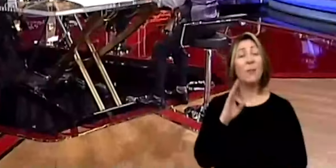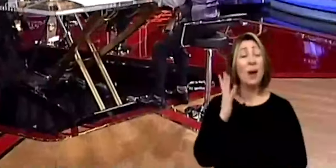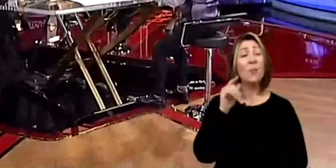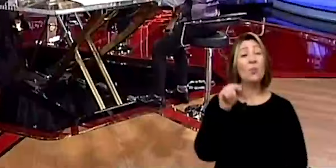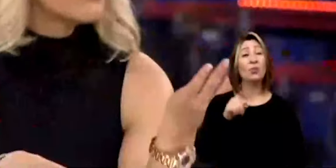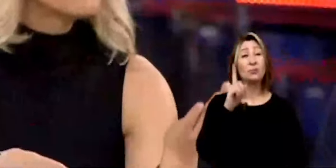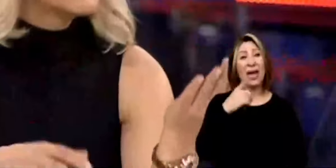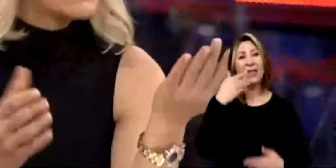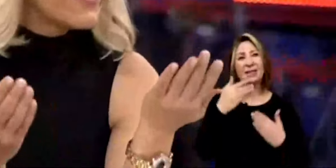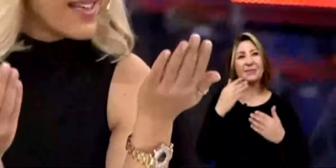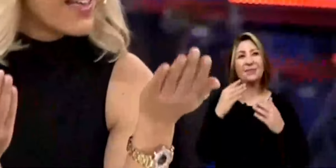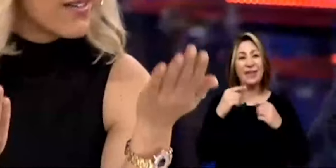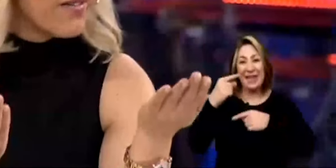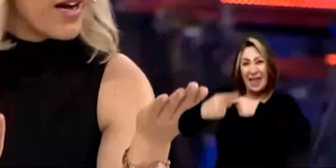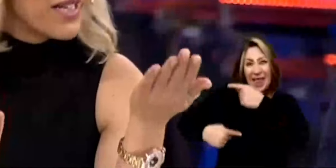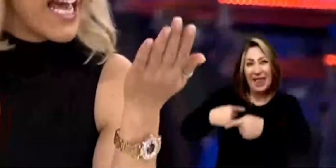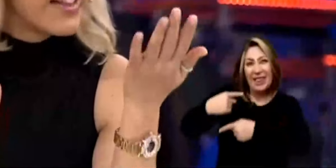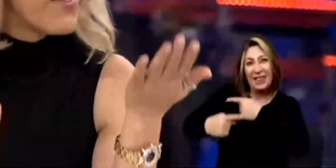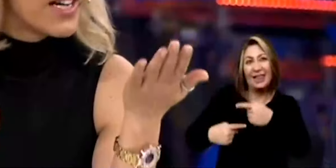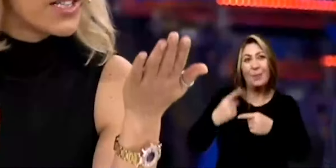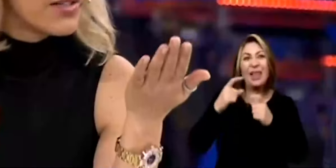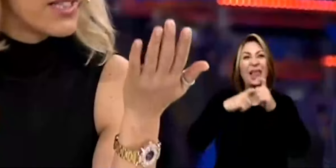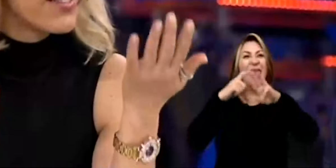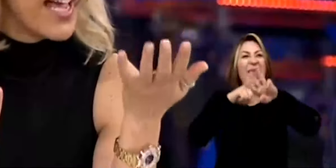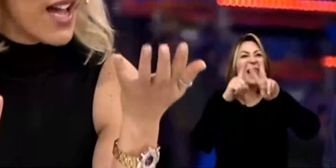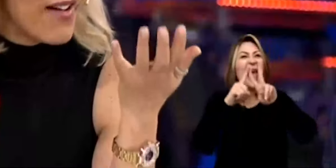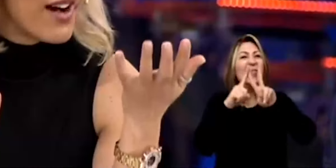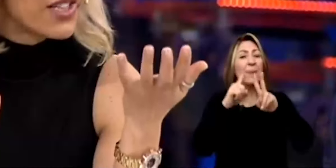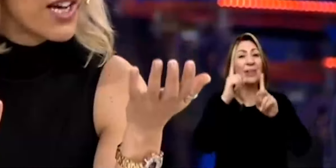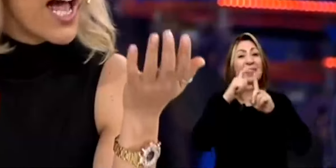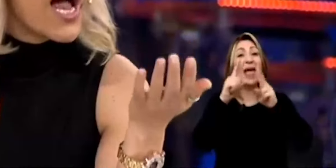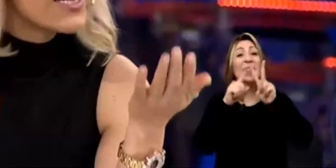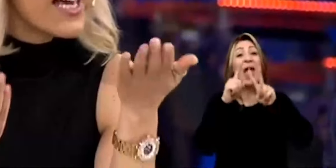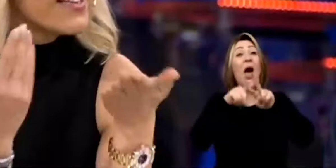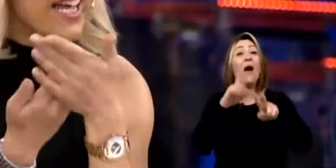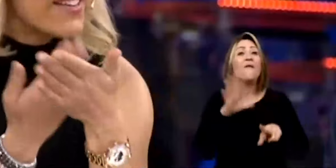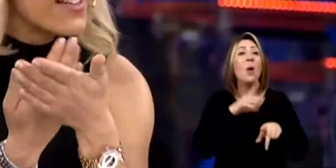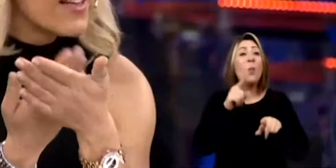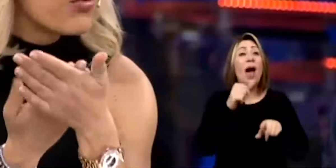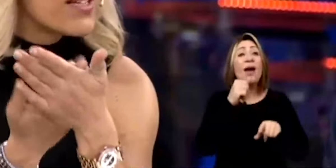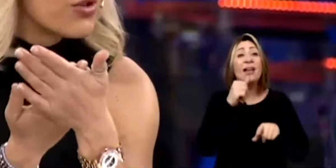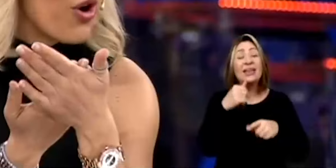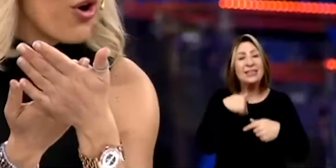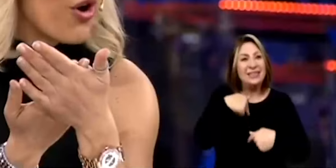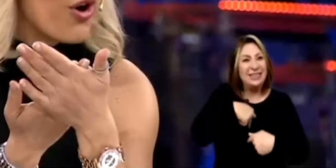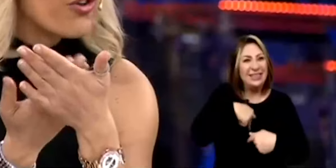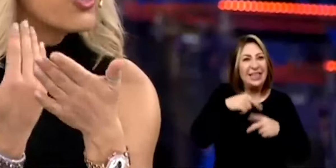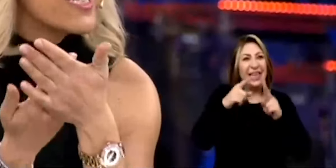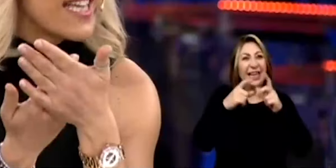bunu ben şöyle anlatayım. Genetik var, bir gen var. Bir DNA var. Erkeğin genetiğinde bu